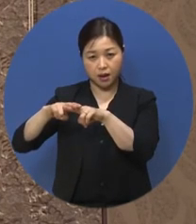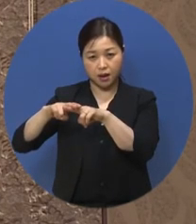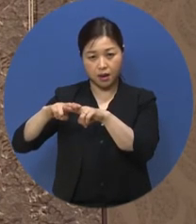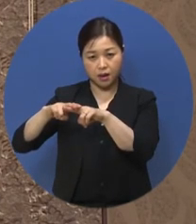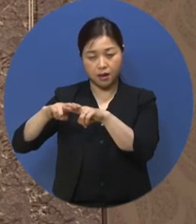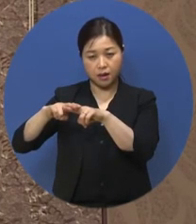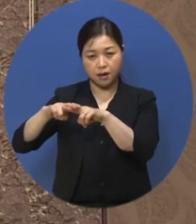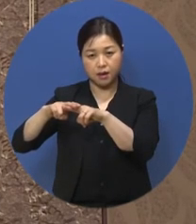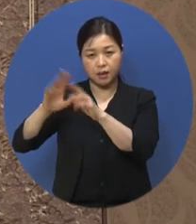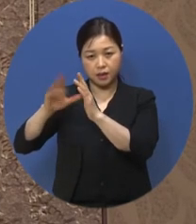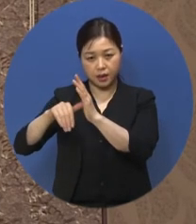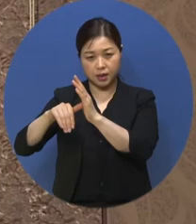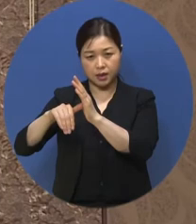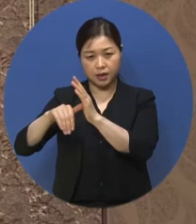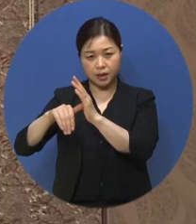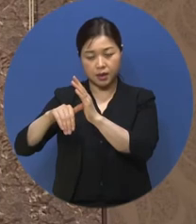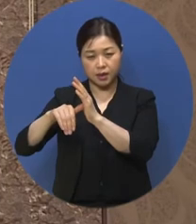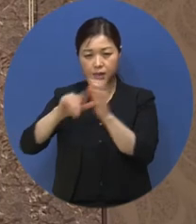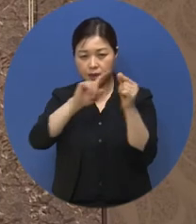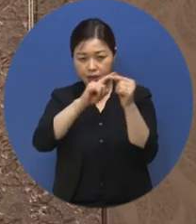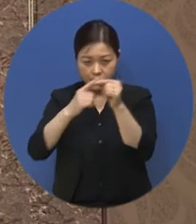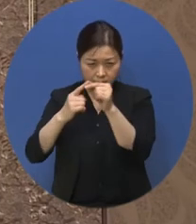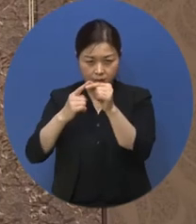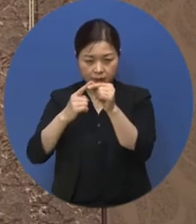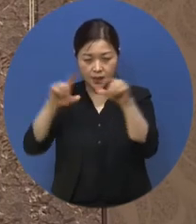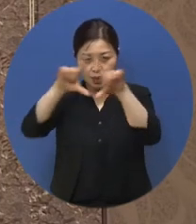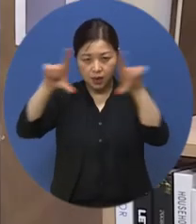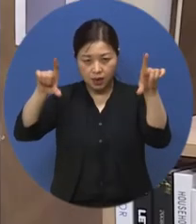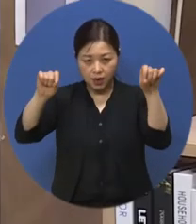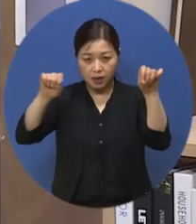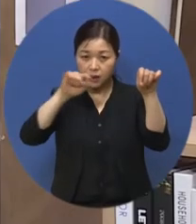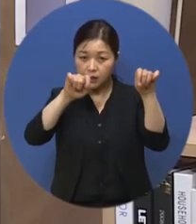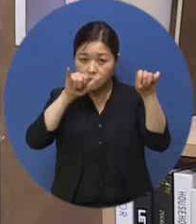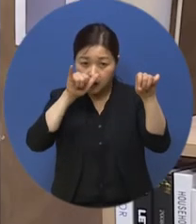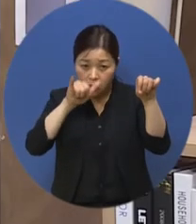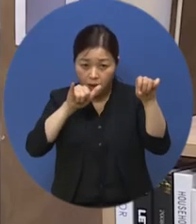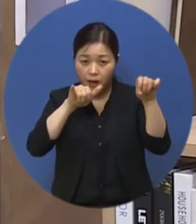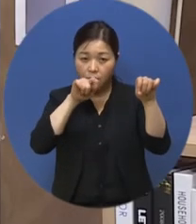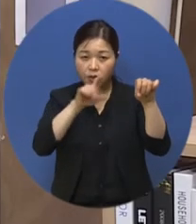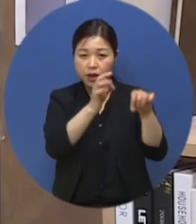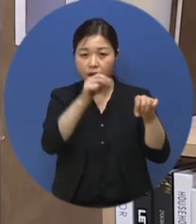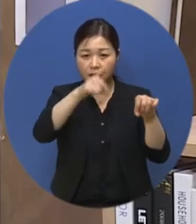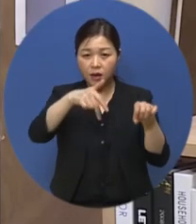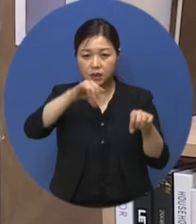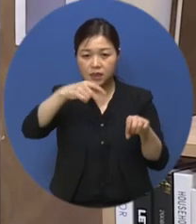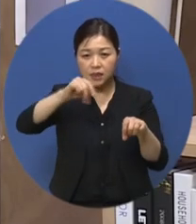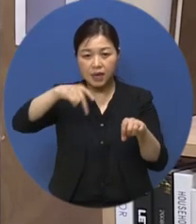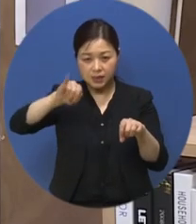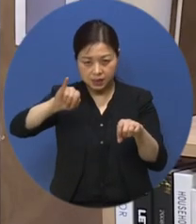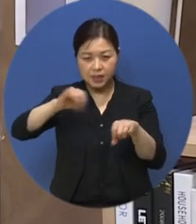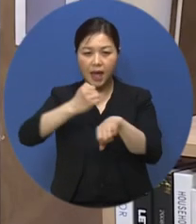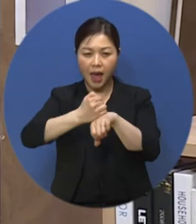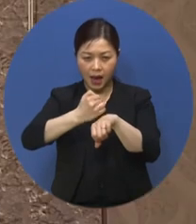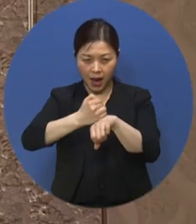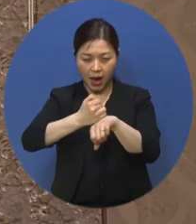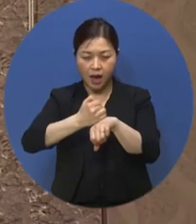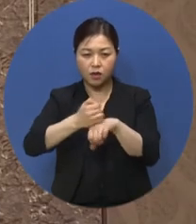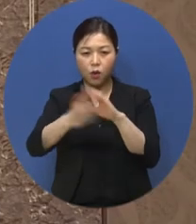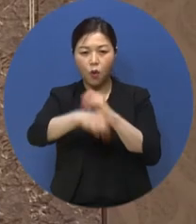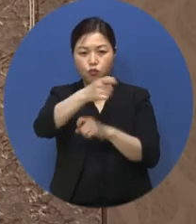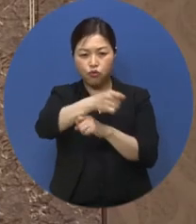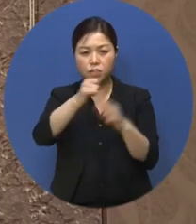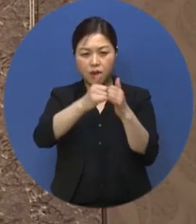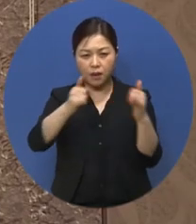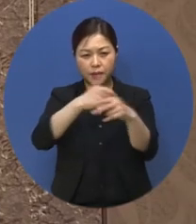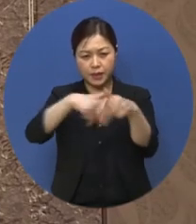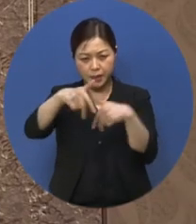거기에 어디다 이렇게 써놓은 게 있어요. 글씨가. 근데 거기에 글씨 중에 역지사지해라. 공무원들은 역지사지해야 된다. 이 얘기를 딱